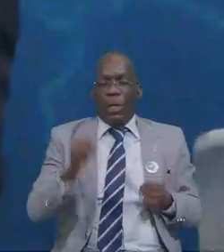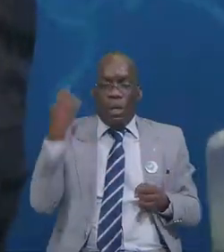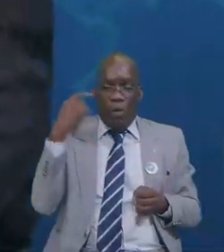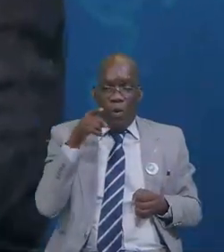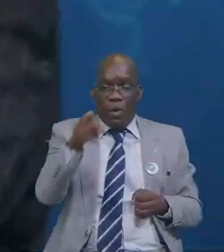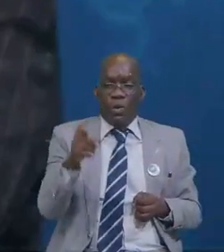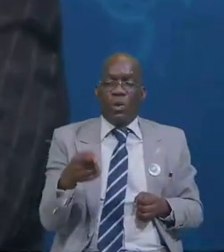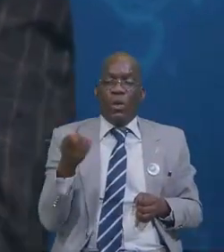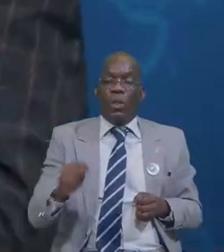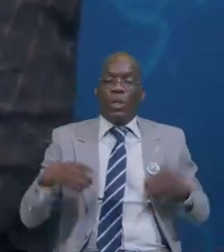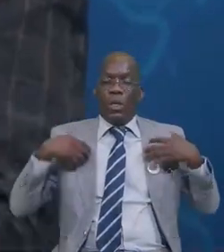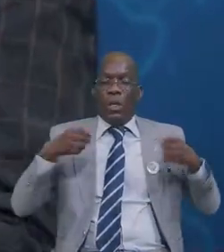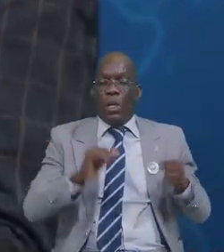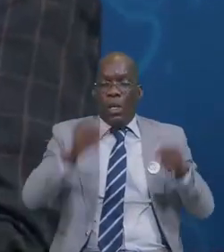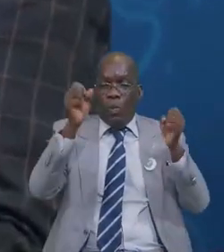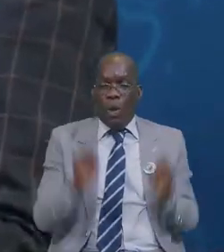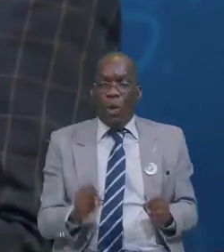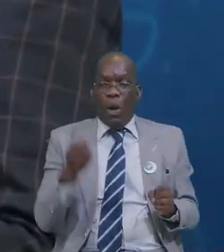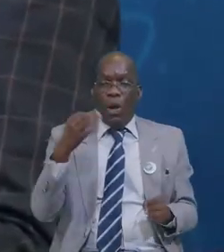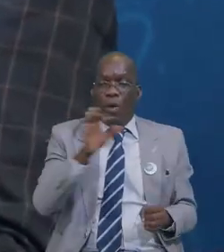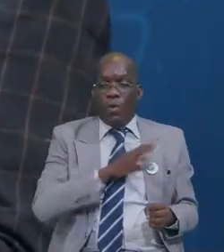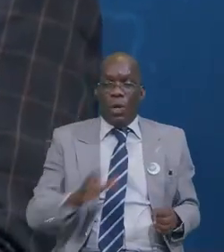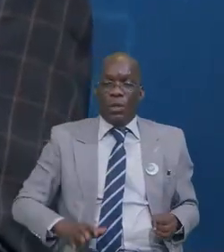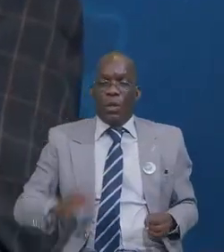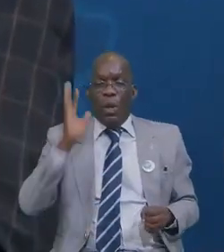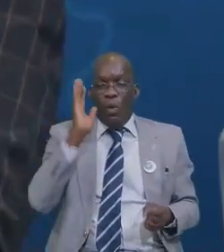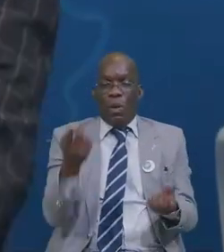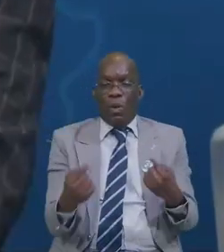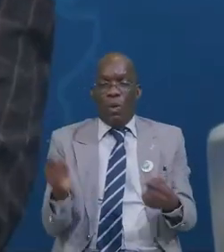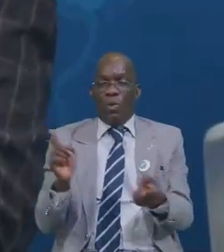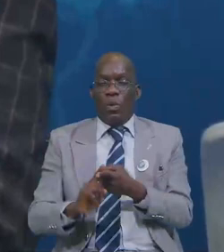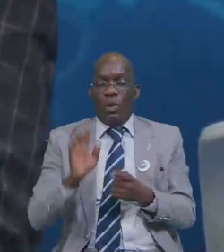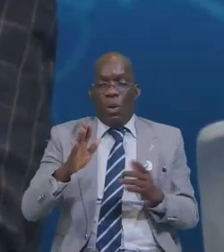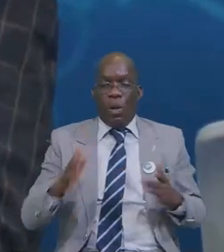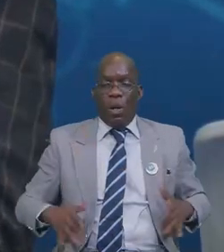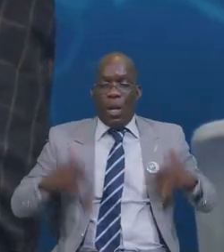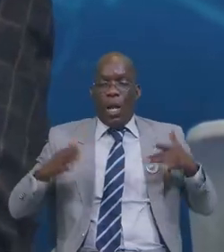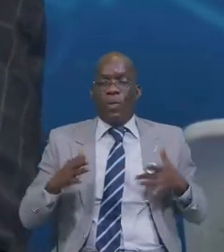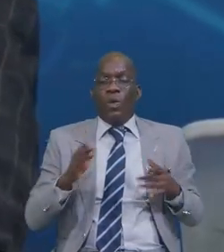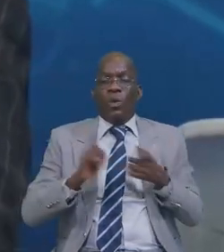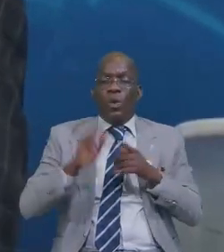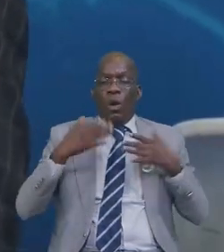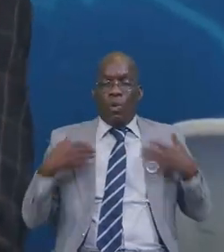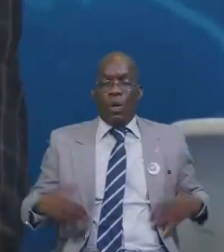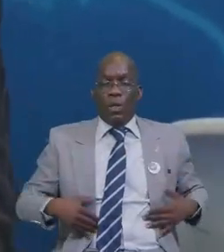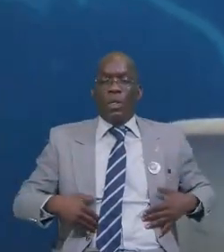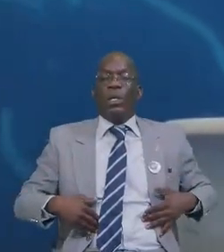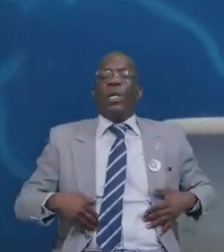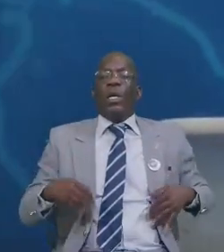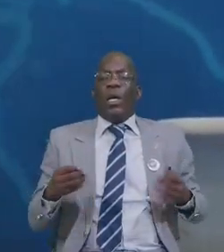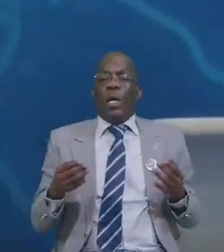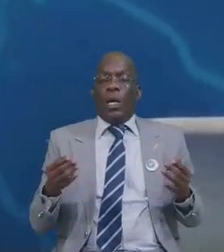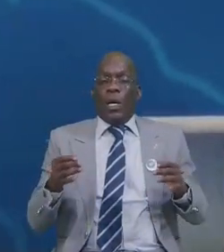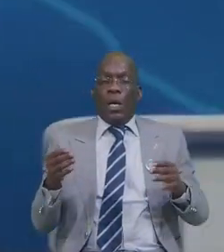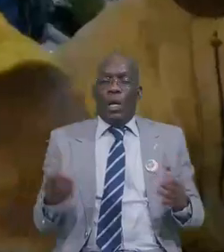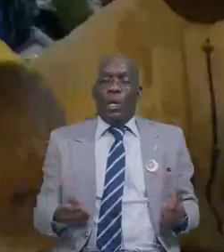Guérison pour toi. La puissance de guérison de Christ va entrer dans ta vie, dans ton corps maintenant, même ici